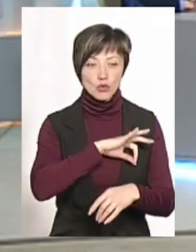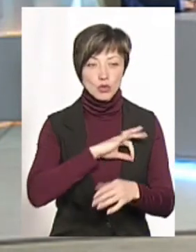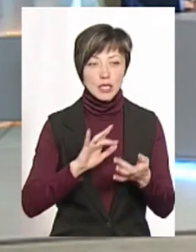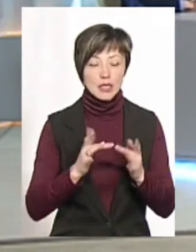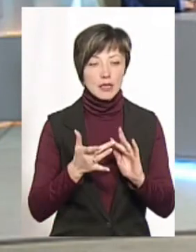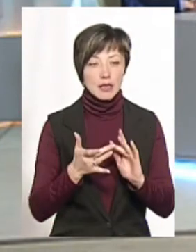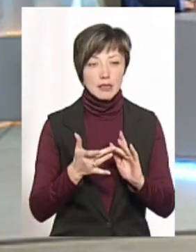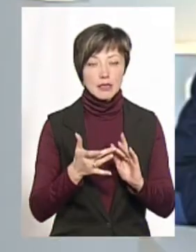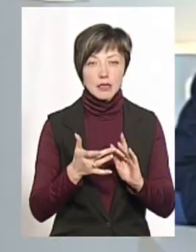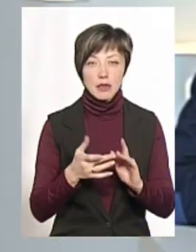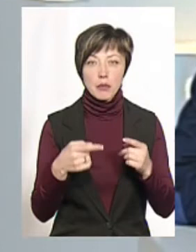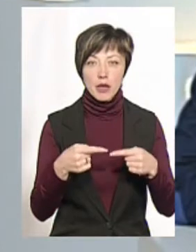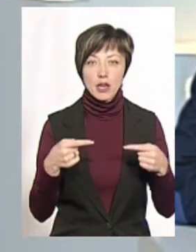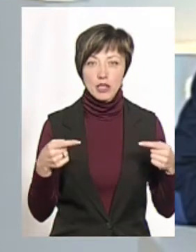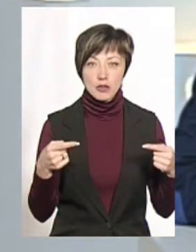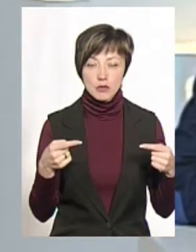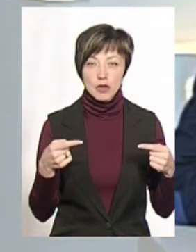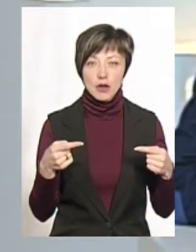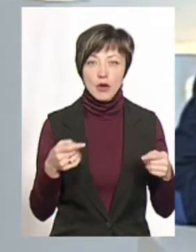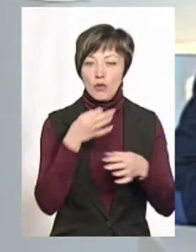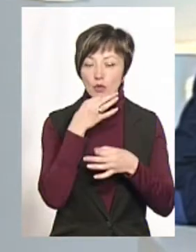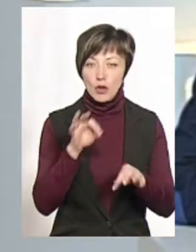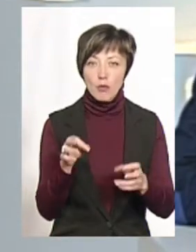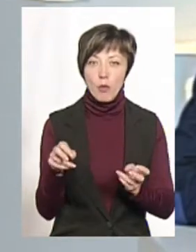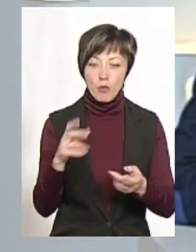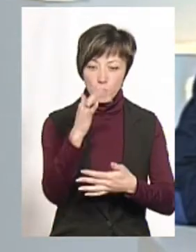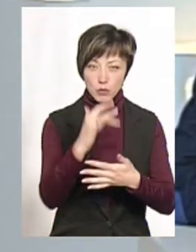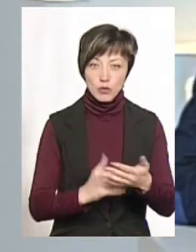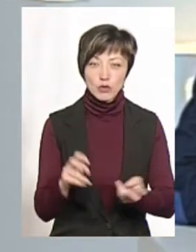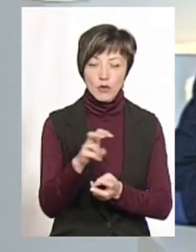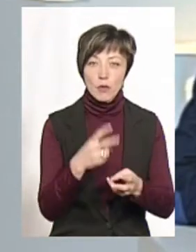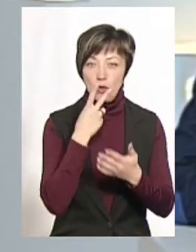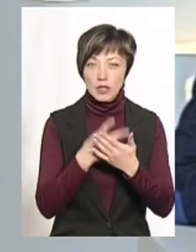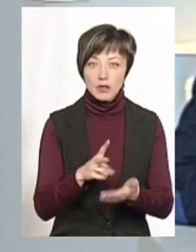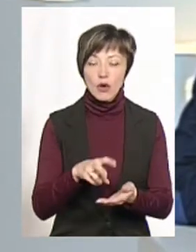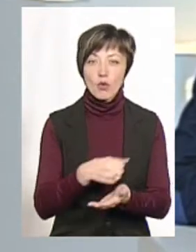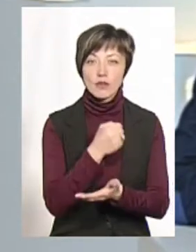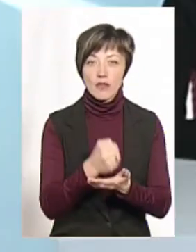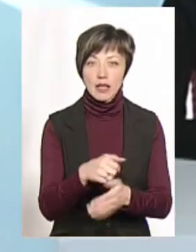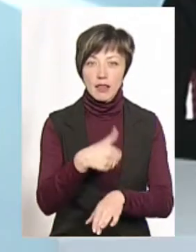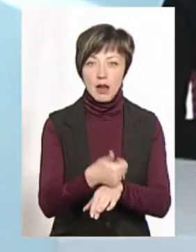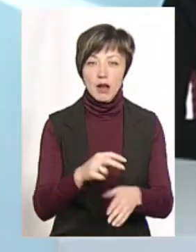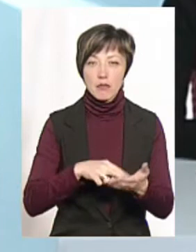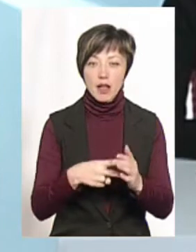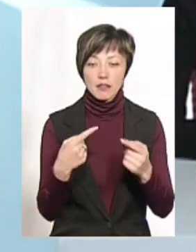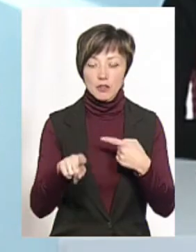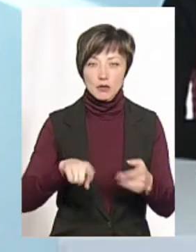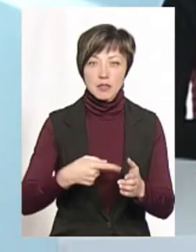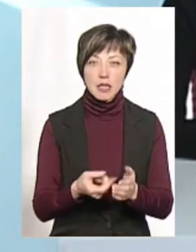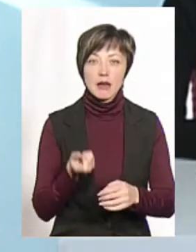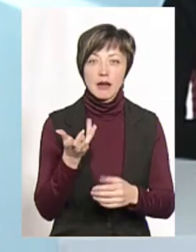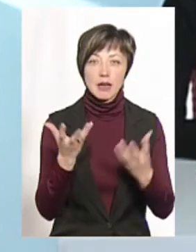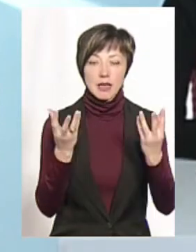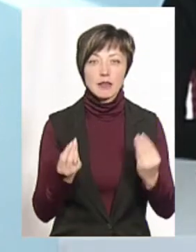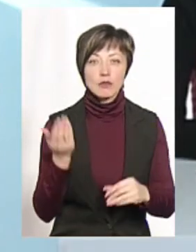користуючись інтернет-мережами, зайдуть в будь-який пошуковик і подивляться, як ухвалюються генеральні плани в інших містах. Скажімо, кілька днів